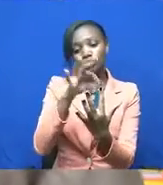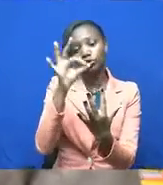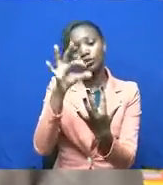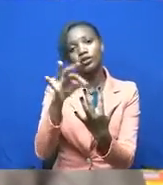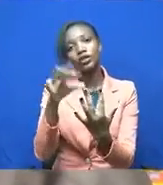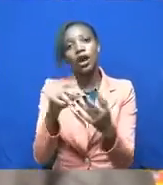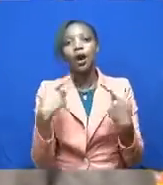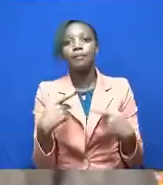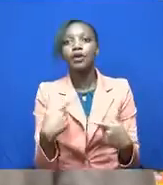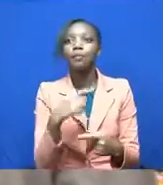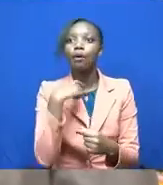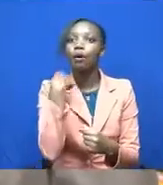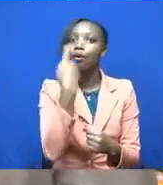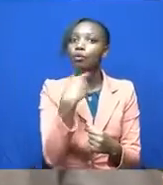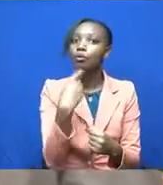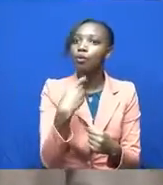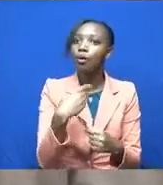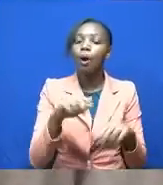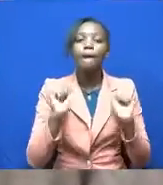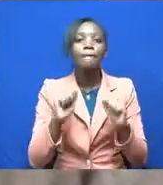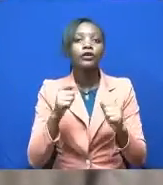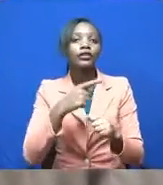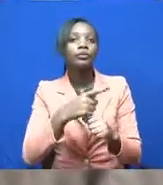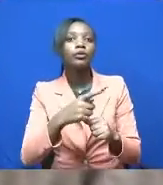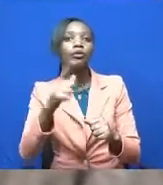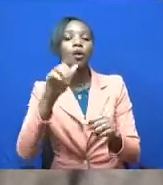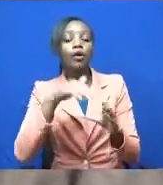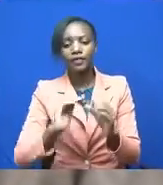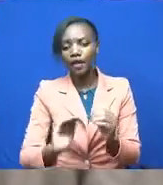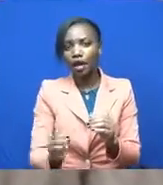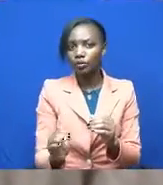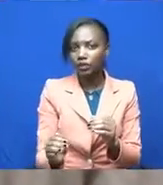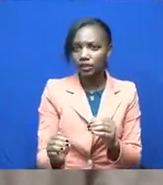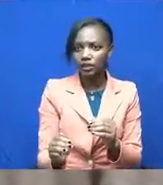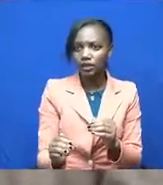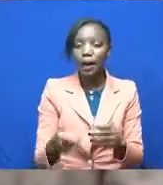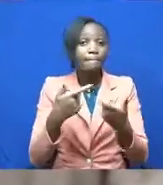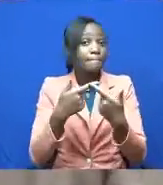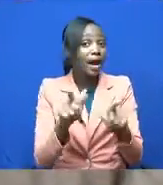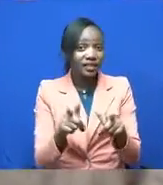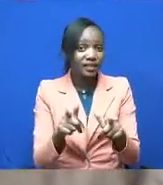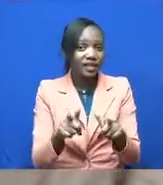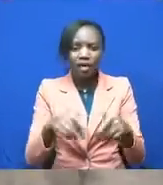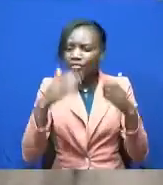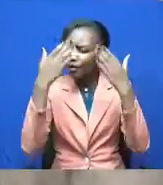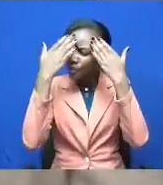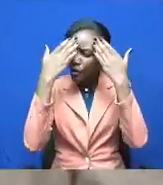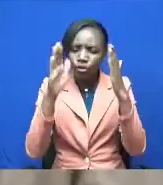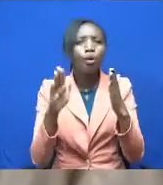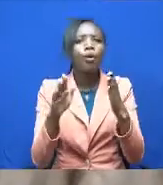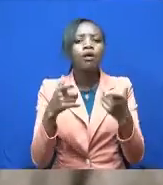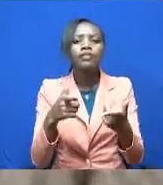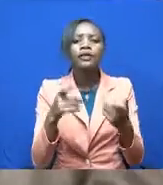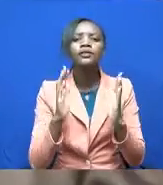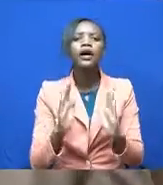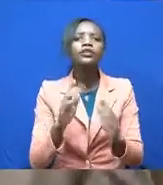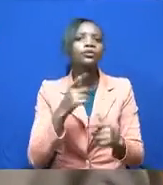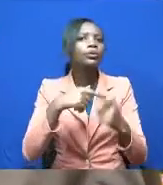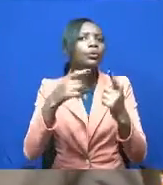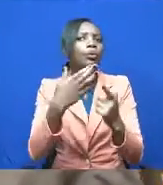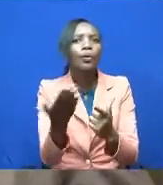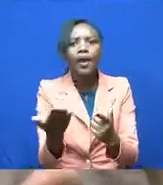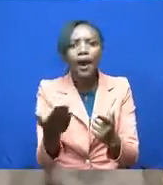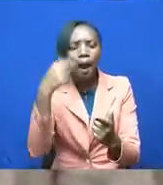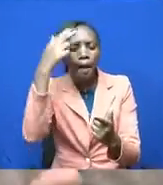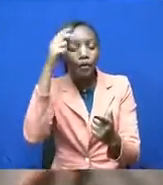washachagua wale watu ambao watatumwa kule kwa zile counties. Lakini hawajajua yupi ndiye ataenda wapi. Kwa sababu tulitaka